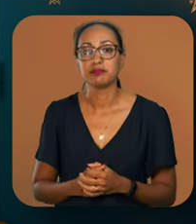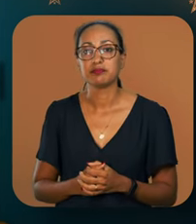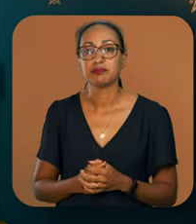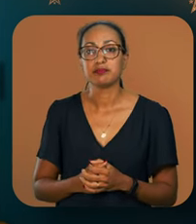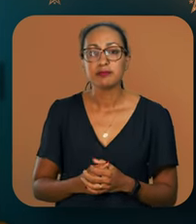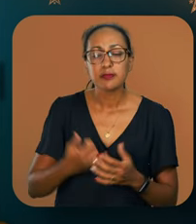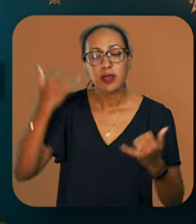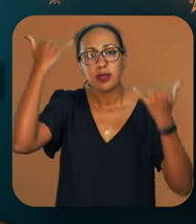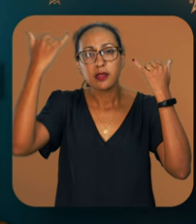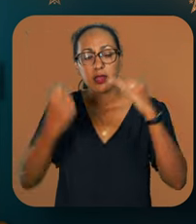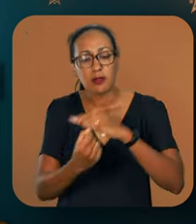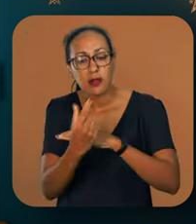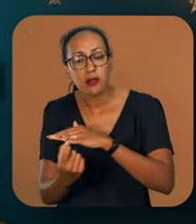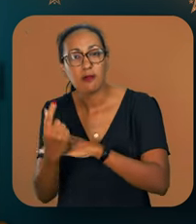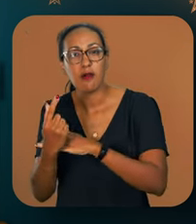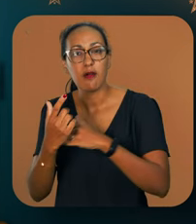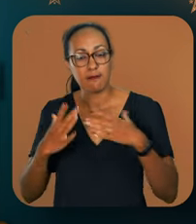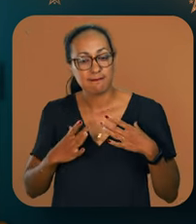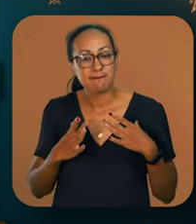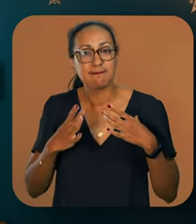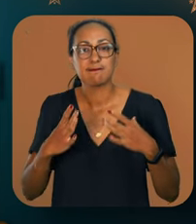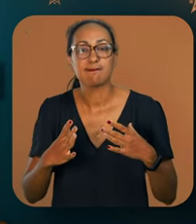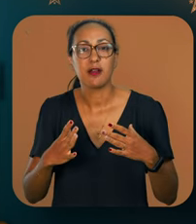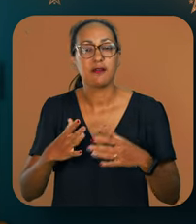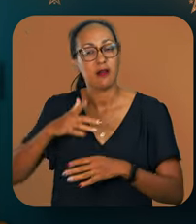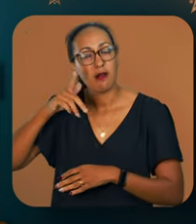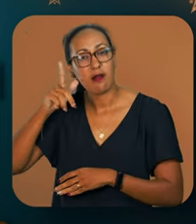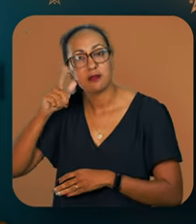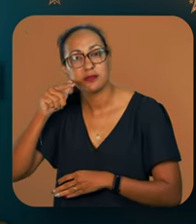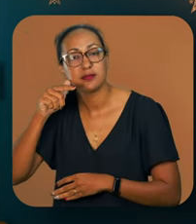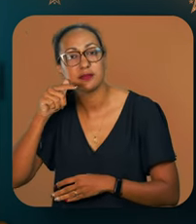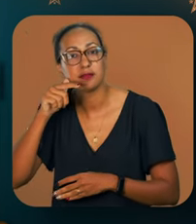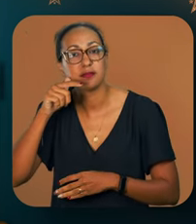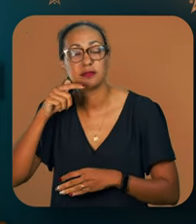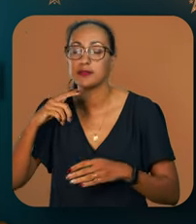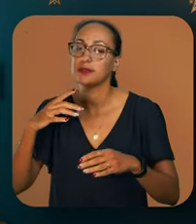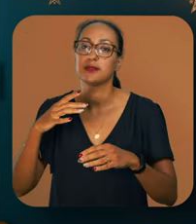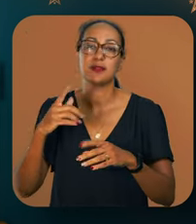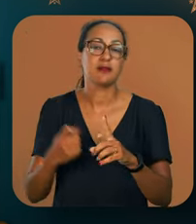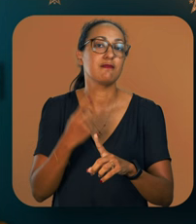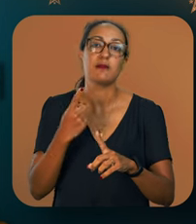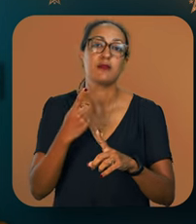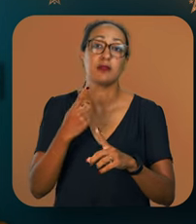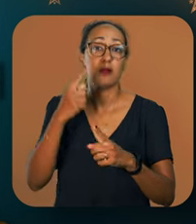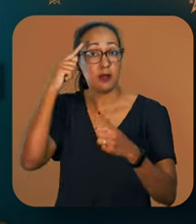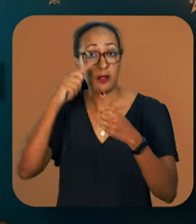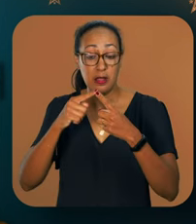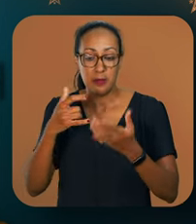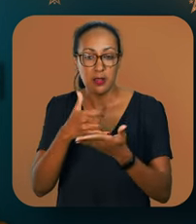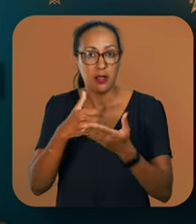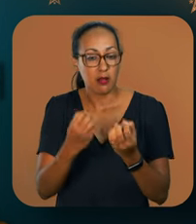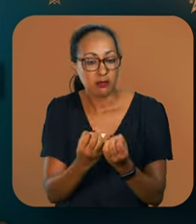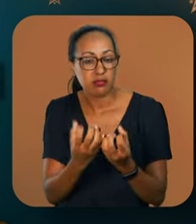d'initiative votre audace et votre persévérance sont indispensables pour assurer la prospérité dans notre